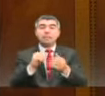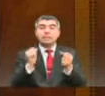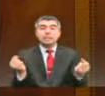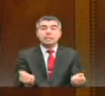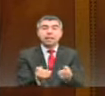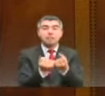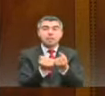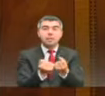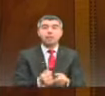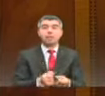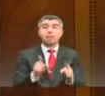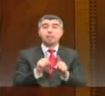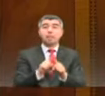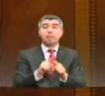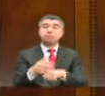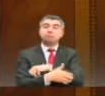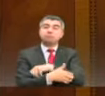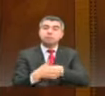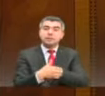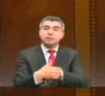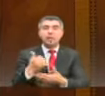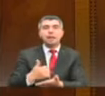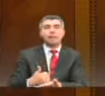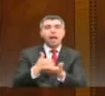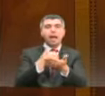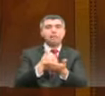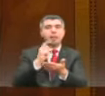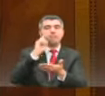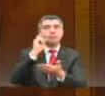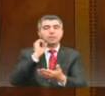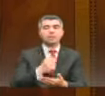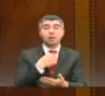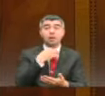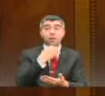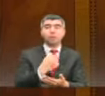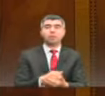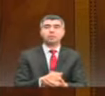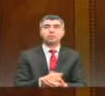الاجتماعية ودعم الفئات الهشة والمحتاجة. ولذلك هنا كنقول